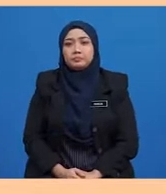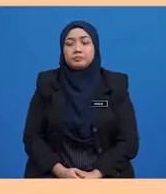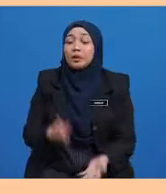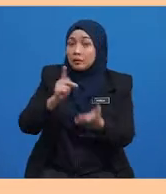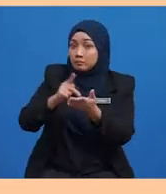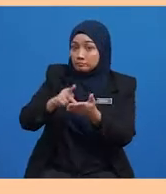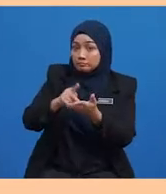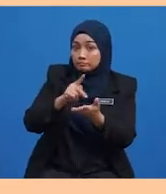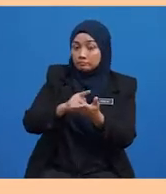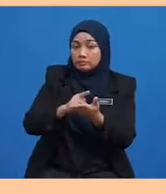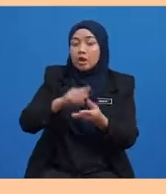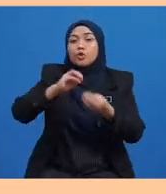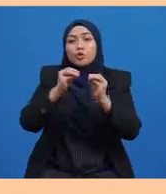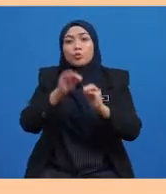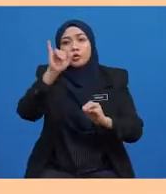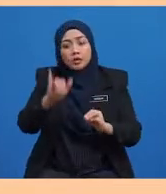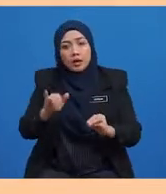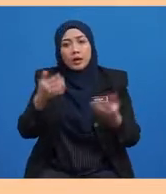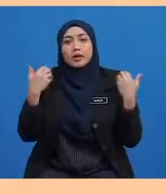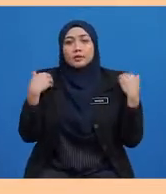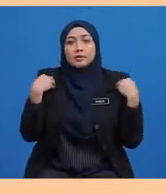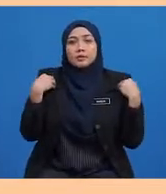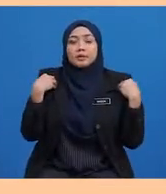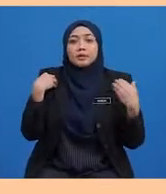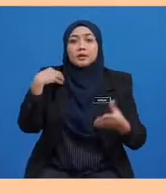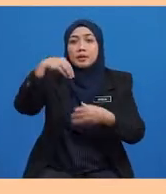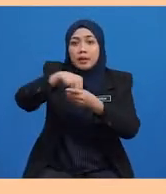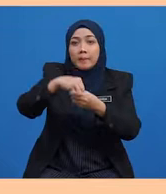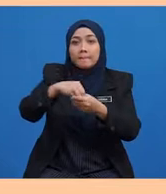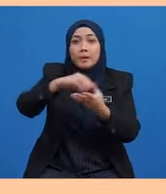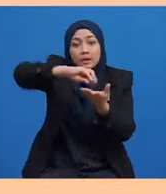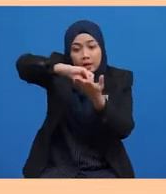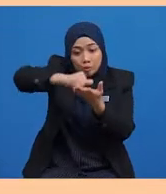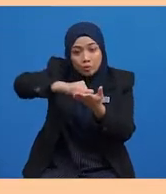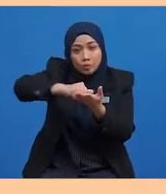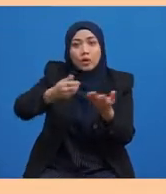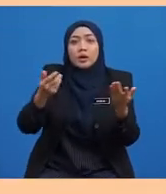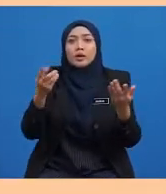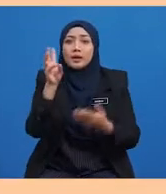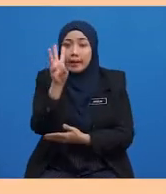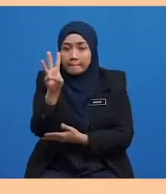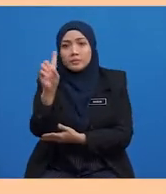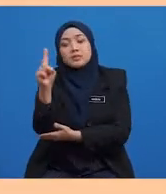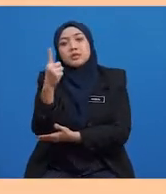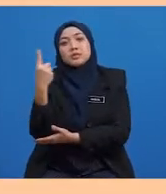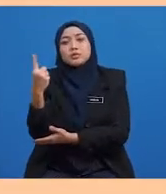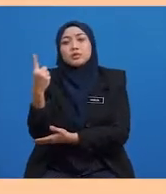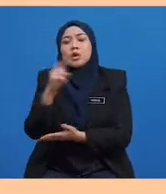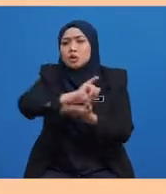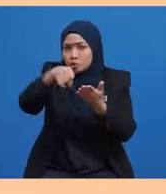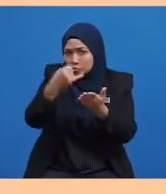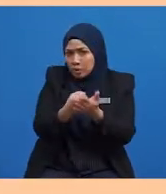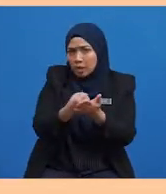bilangan nombor yang terdapat dalam sebiji dadu adalah 6. Daripada jumlah